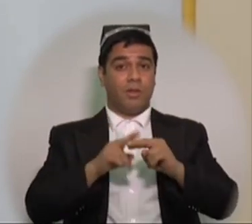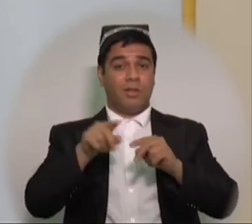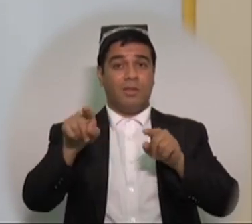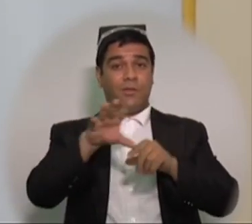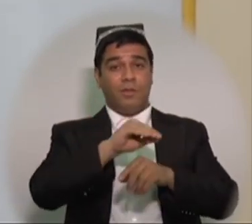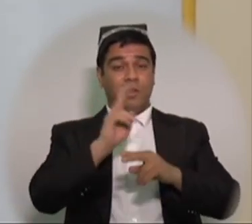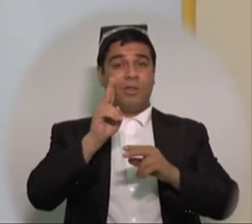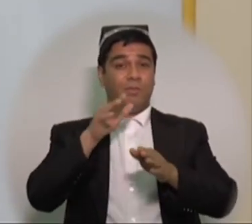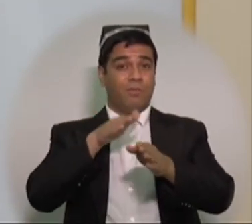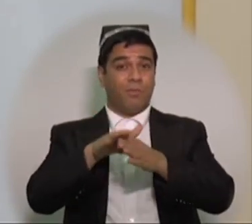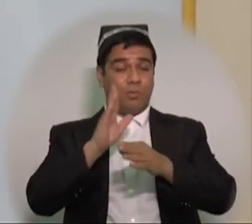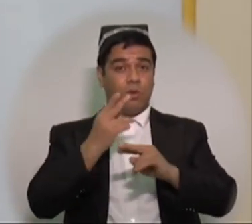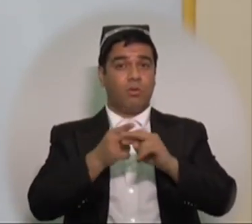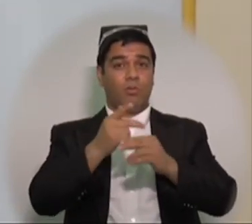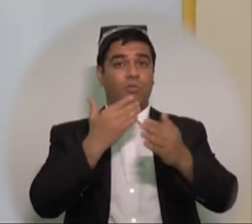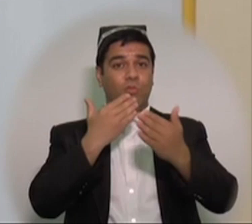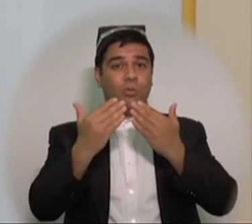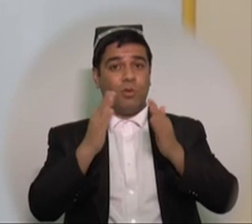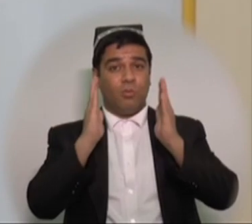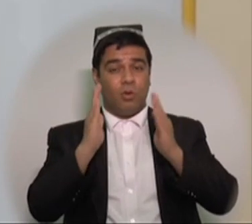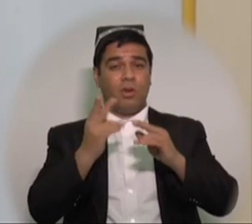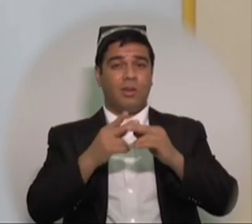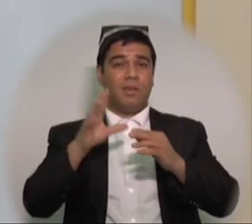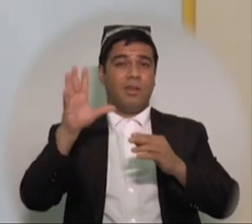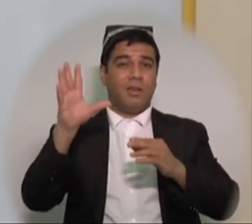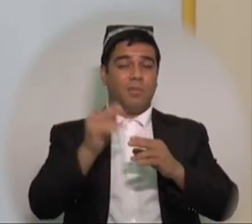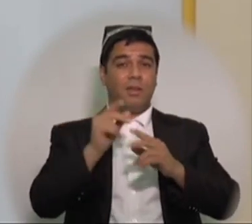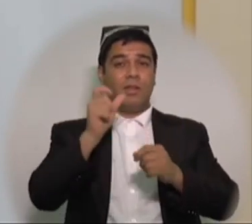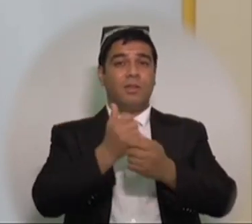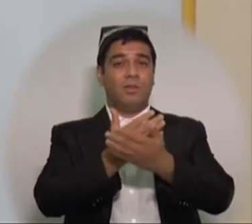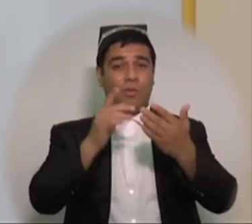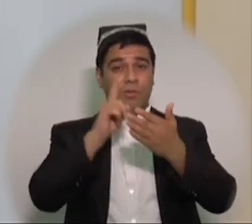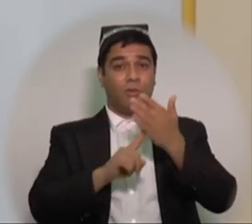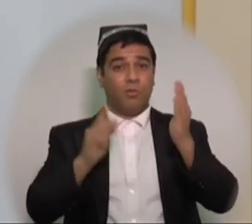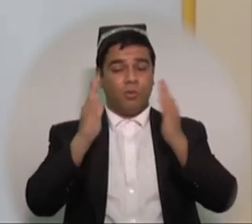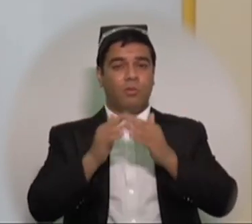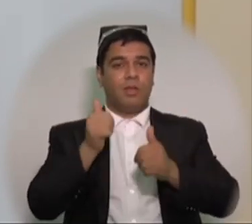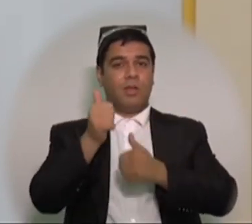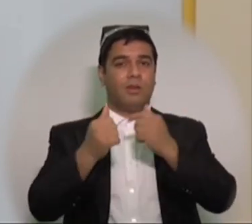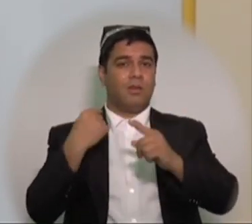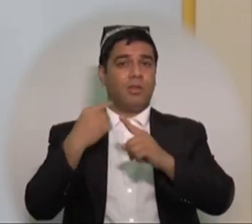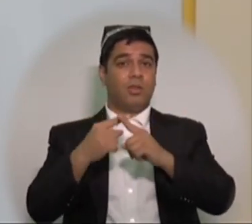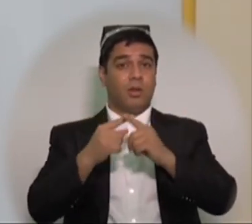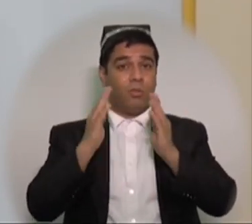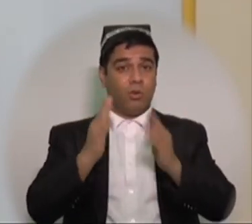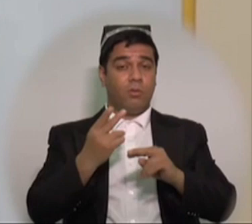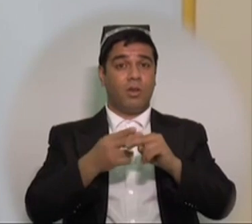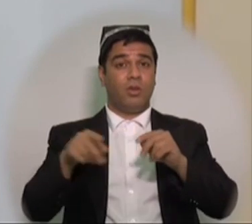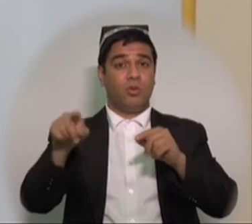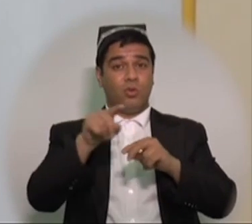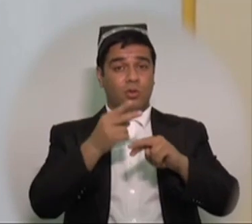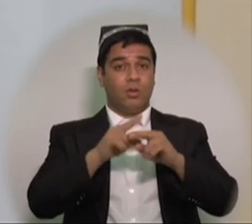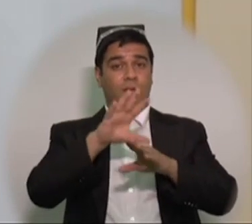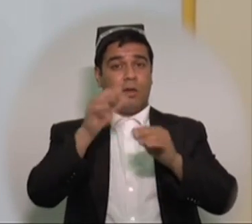şunun ne amal kılgenge, o bulan mamulada bulgenge ve bütün insaniyetke hem yakşilik buladı. Mana şu